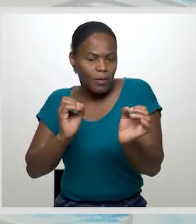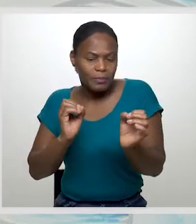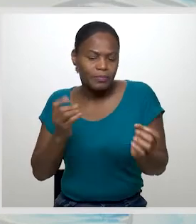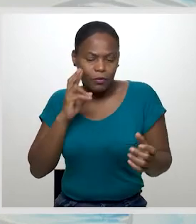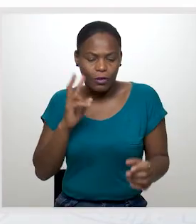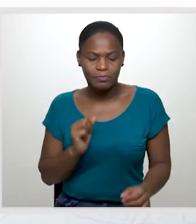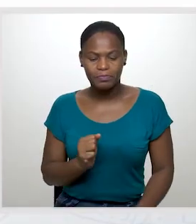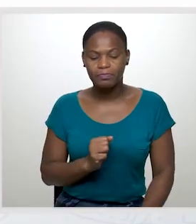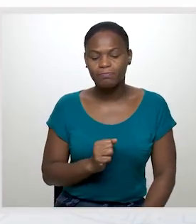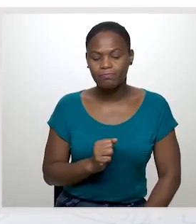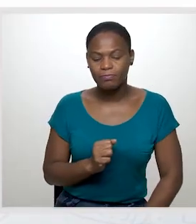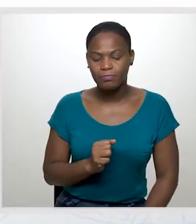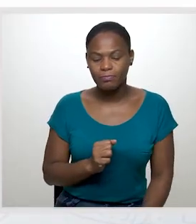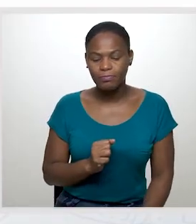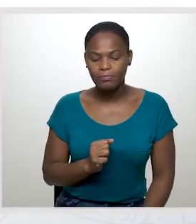aura.